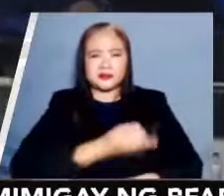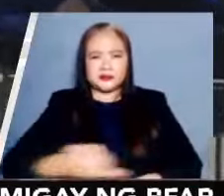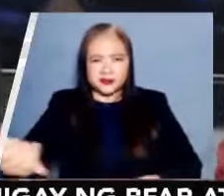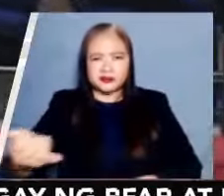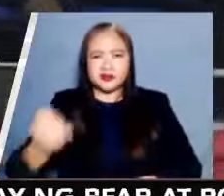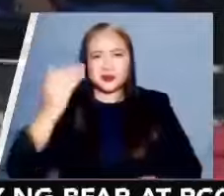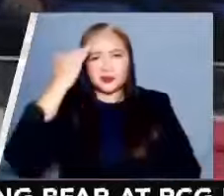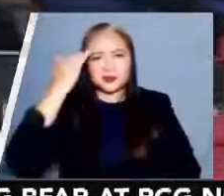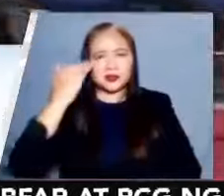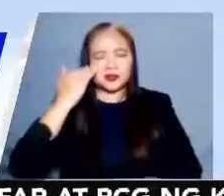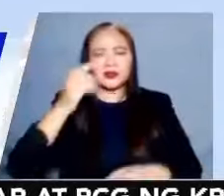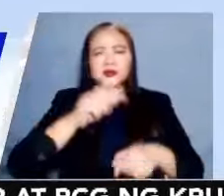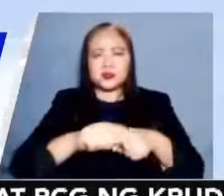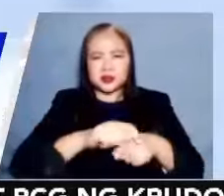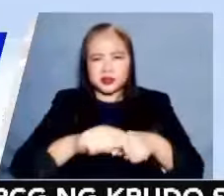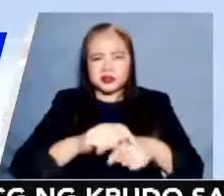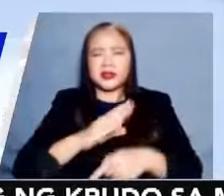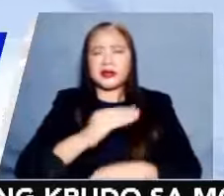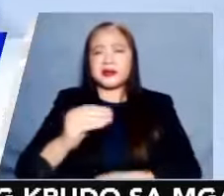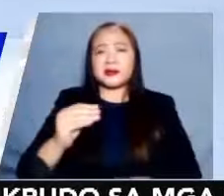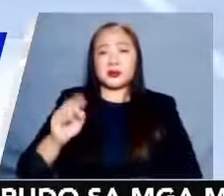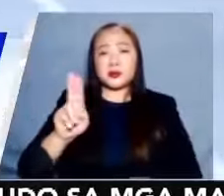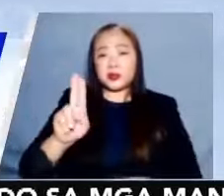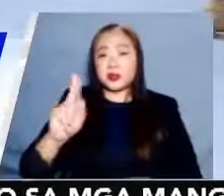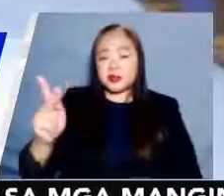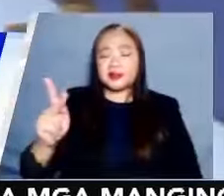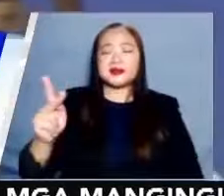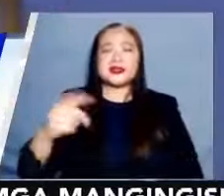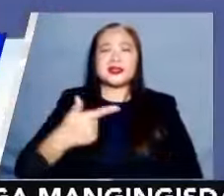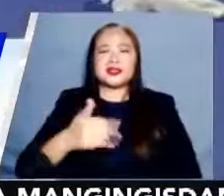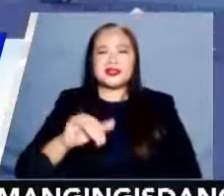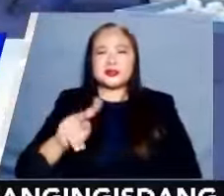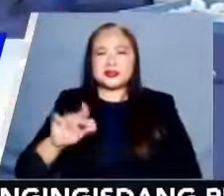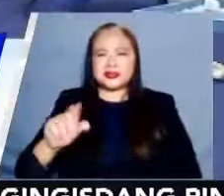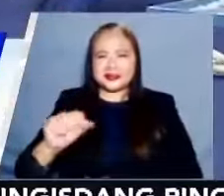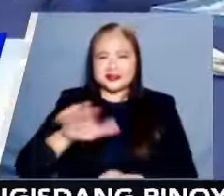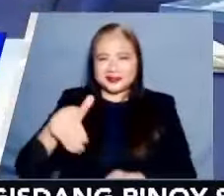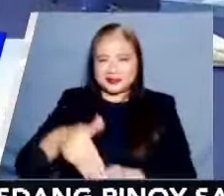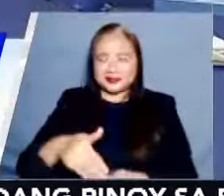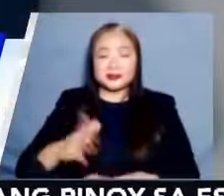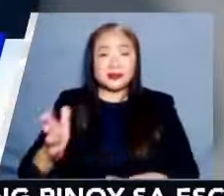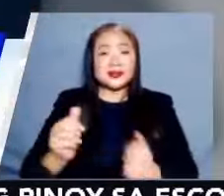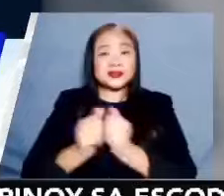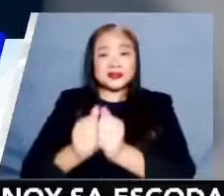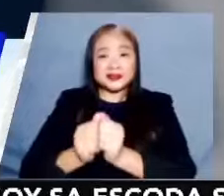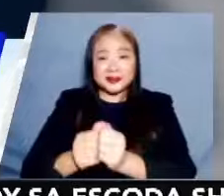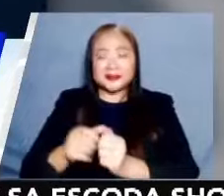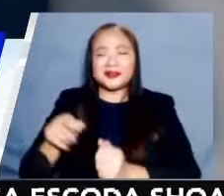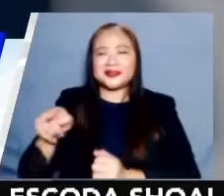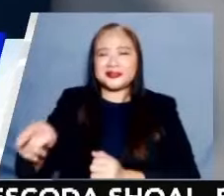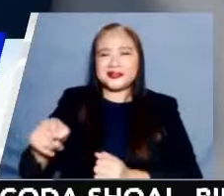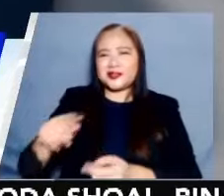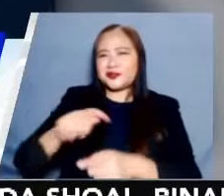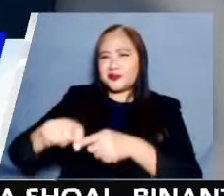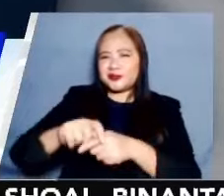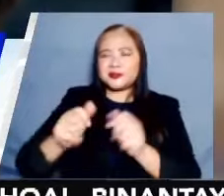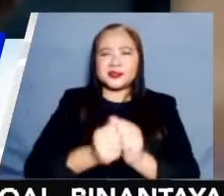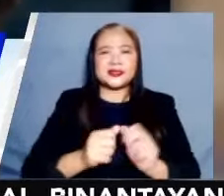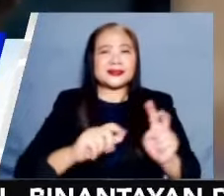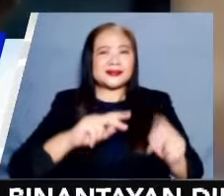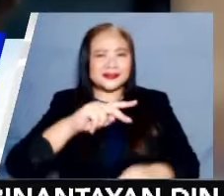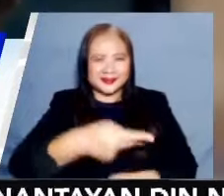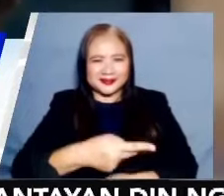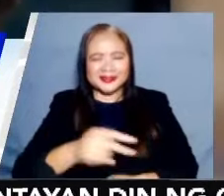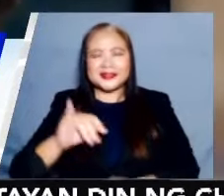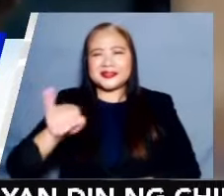British Gymnastics Center, kung saan niya nakasama ang kapwa podium finisher sa floor exercise finals na si Jake Jarman